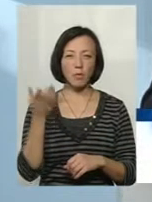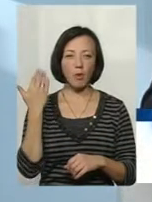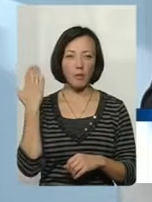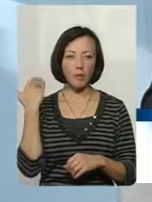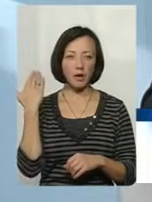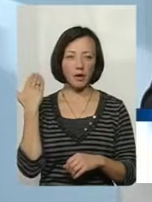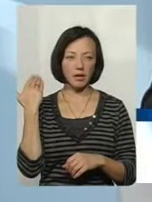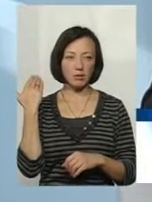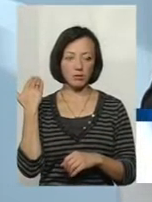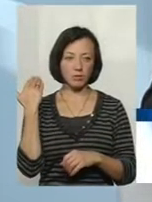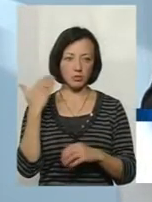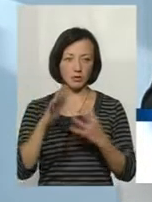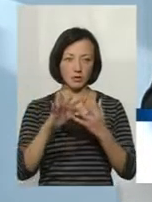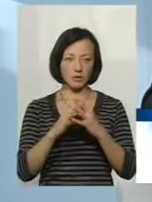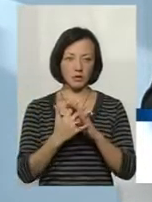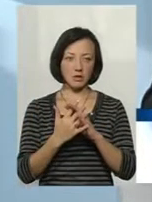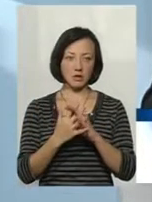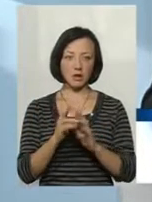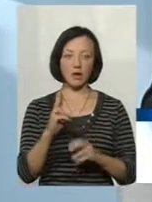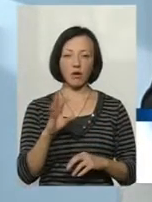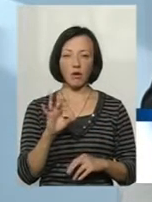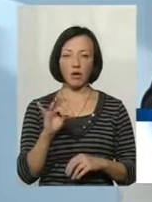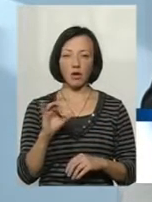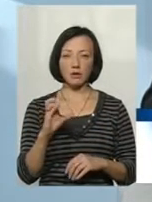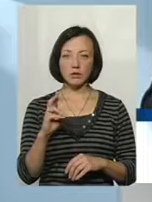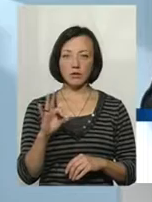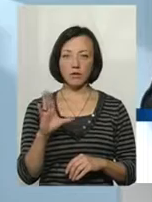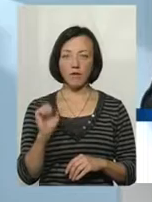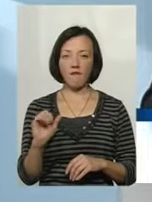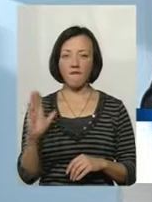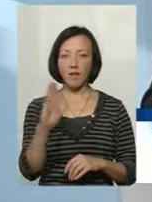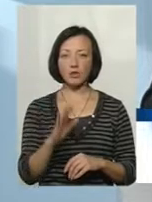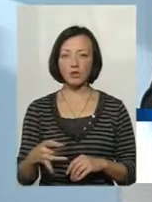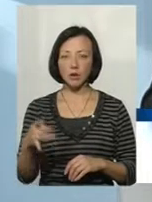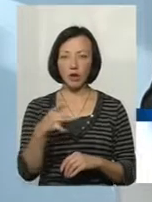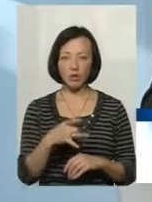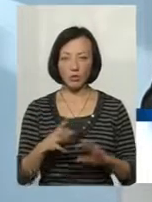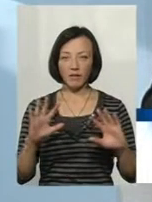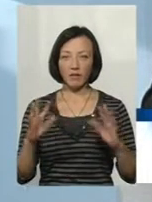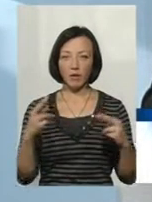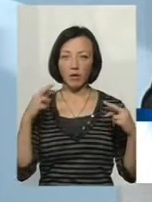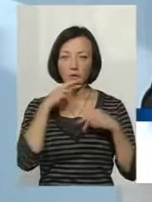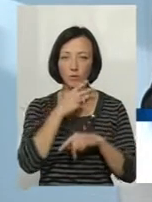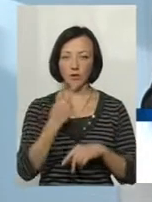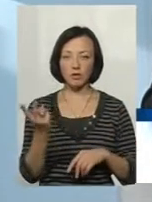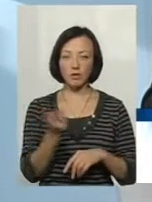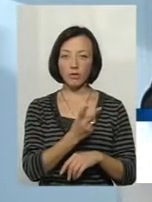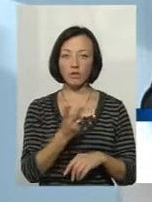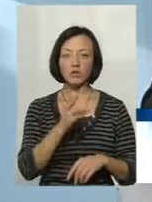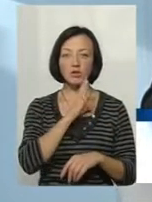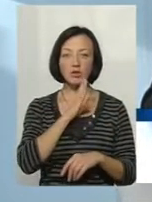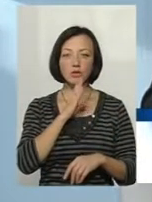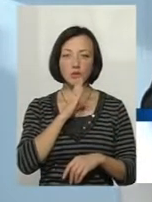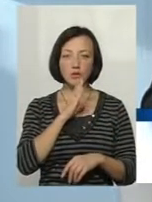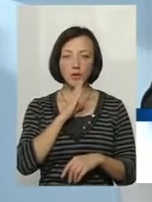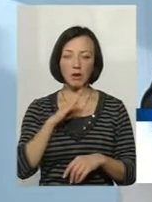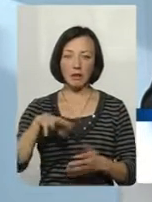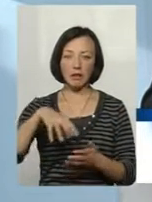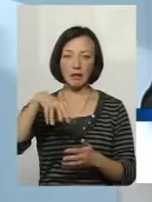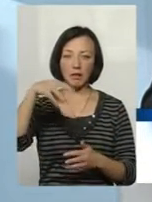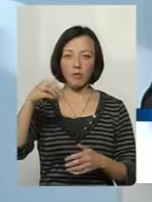попереднього, в селі Користова Волочиського району теж стався випадок отруєння двох жінок димовими